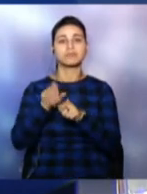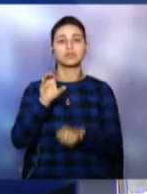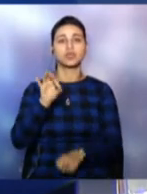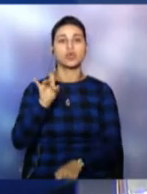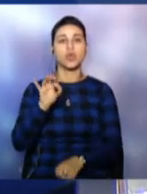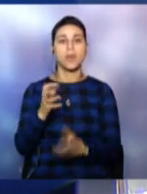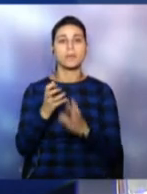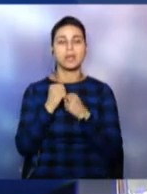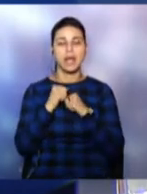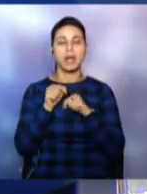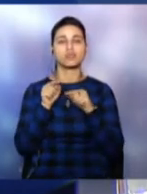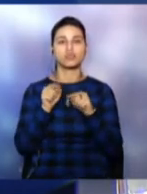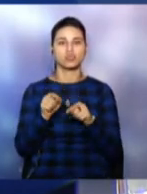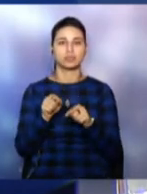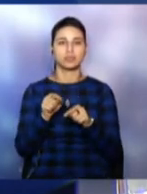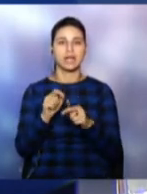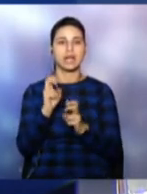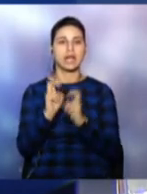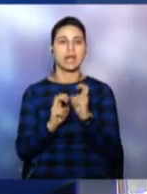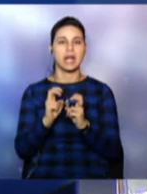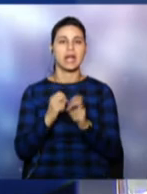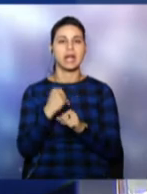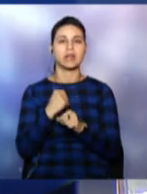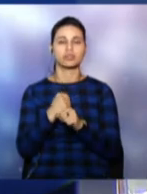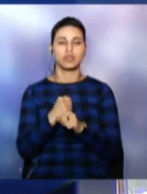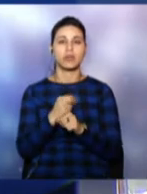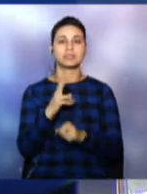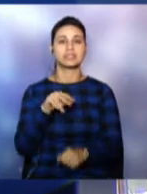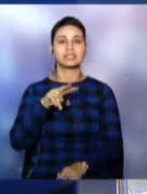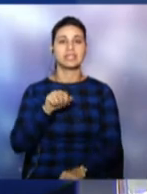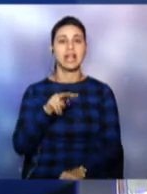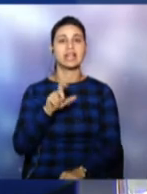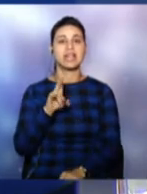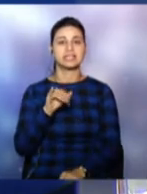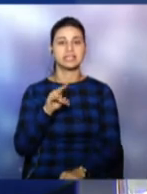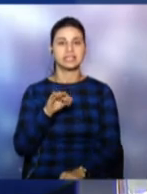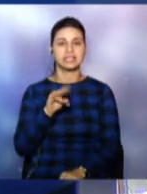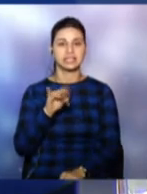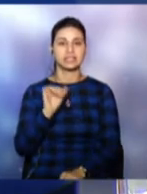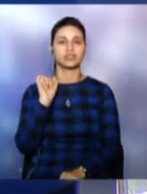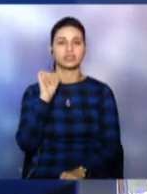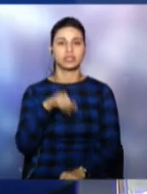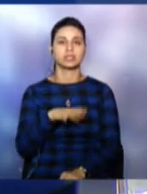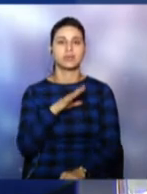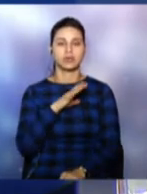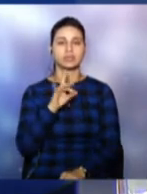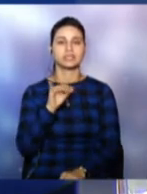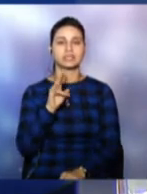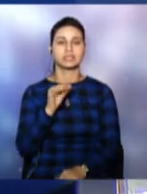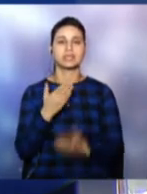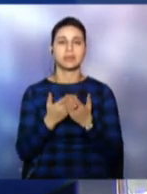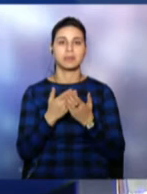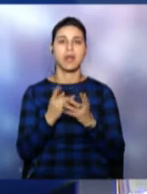სოიოსგან მიღებული ტექნოლოგიური გადამუშავების პროდუქტი იცილა ლეციტინი შეიძლება იყოს გარკვეული რისკების მატარებელი,